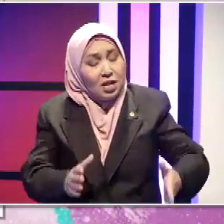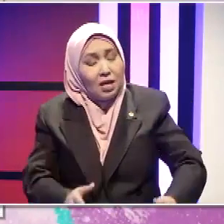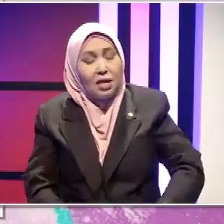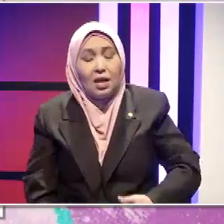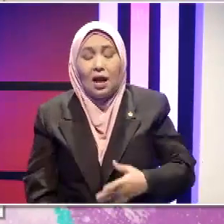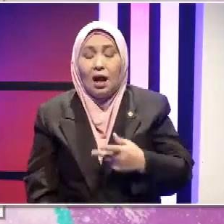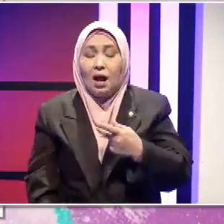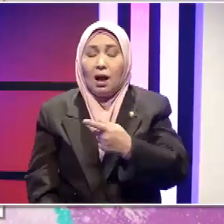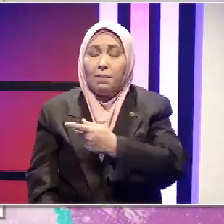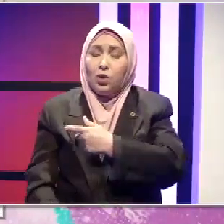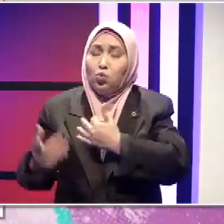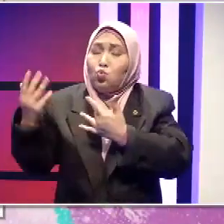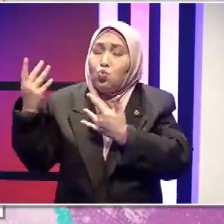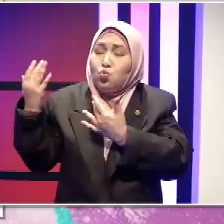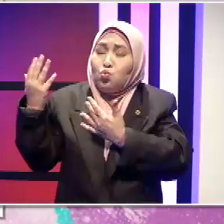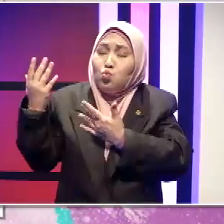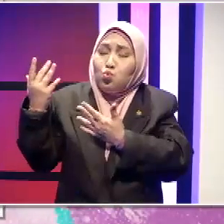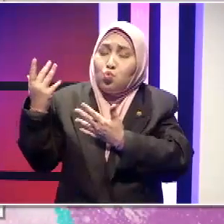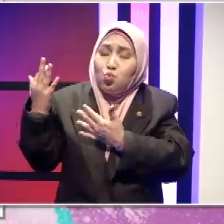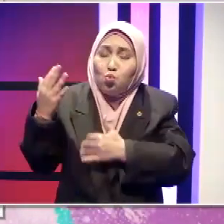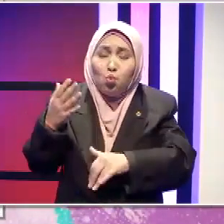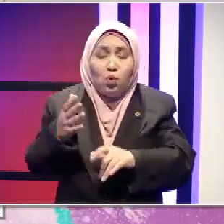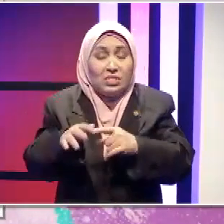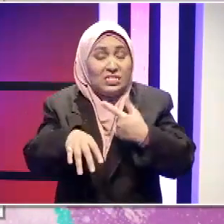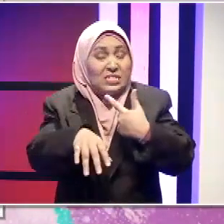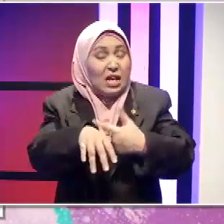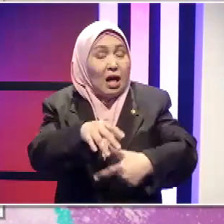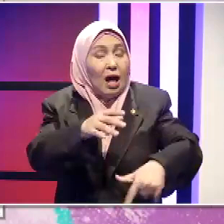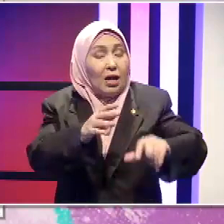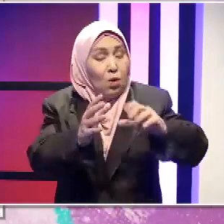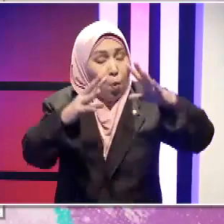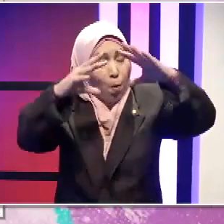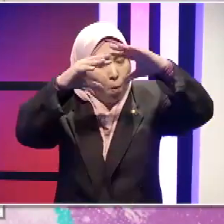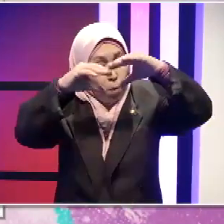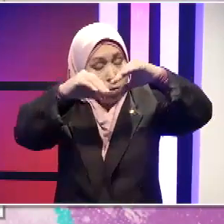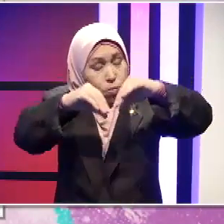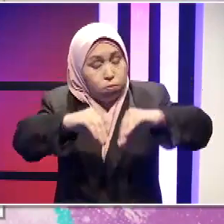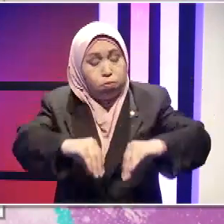rombong Subi hiroi balma nuwun